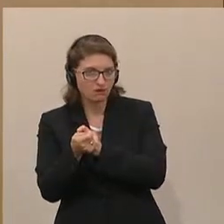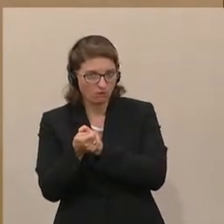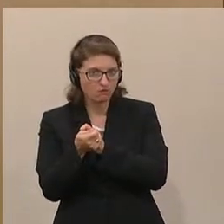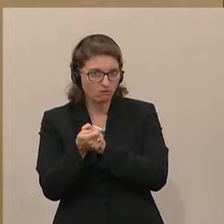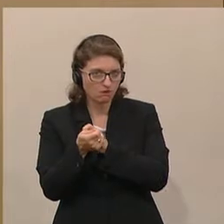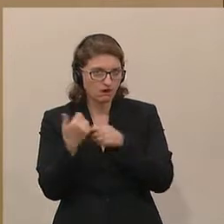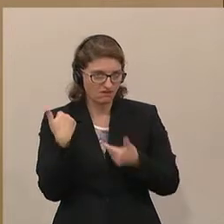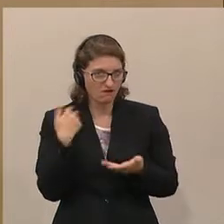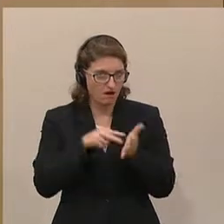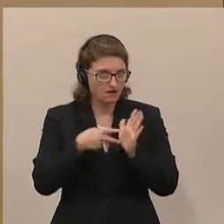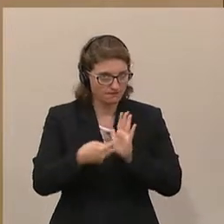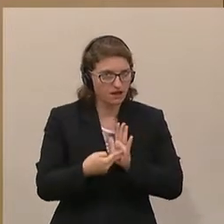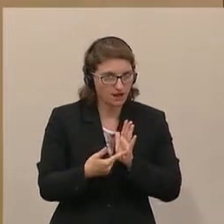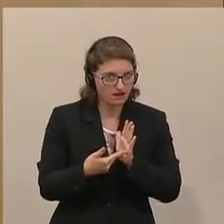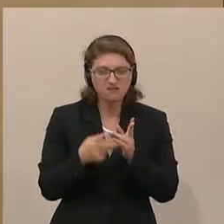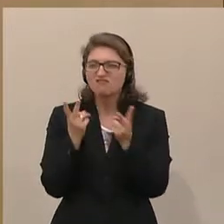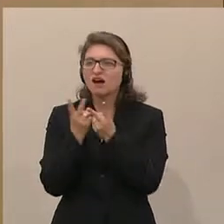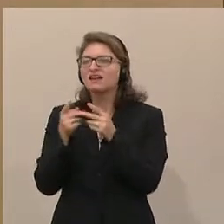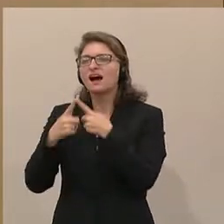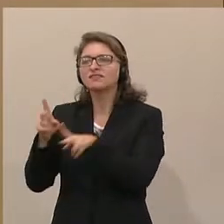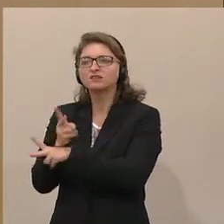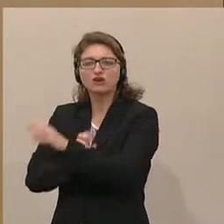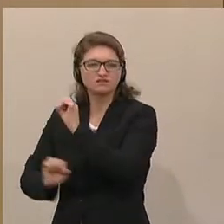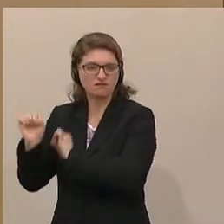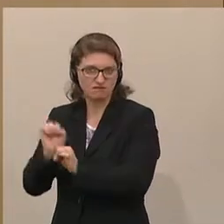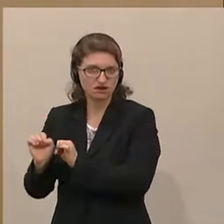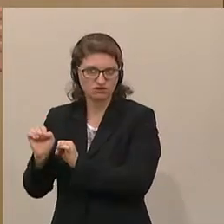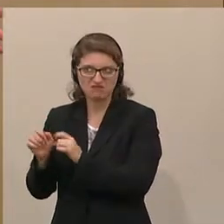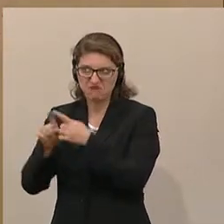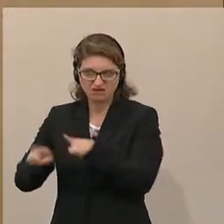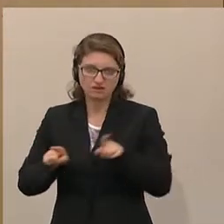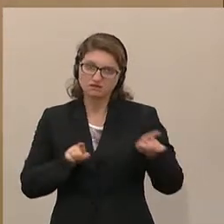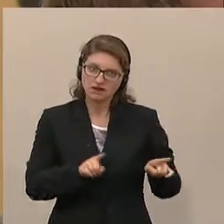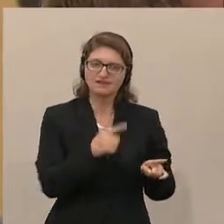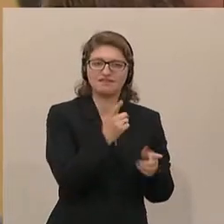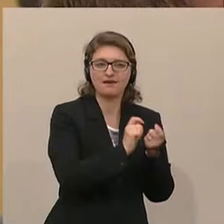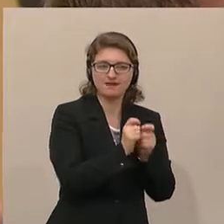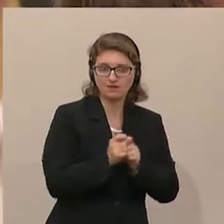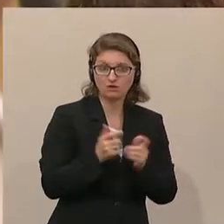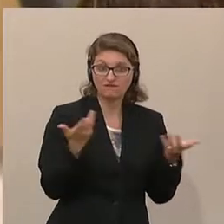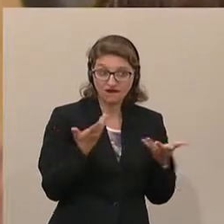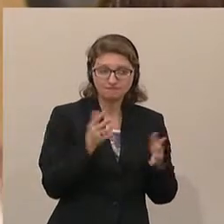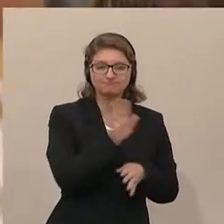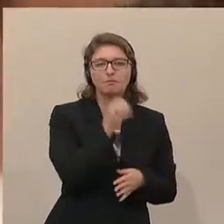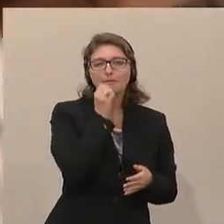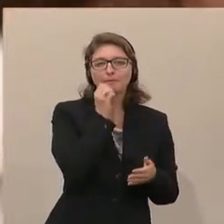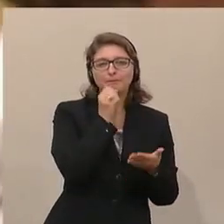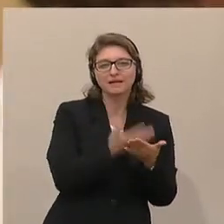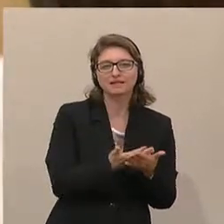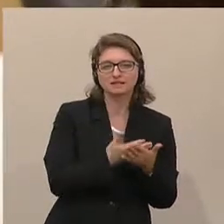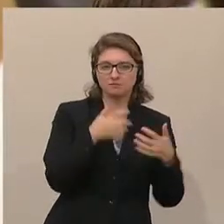WKStA vorgesehen im Vergleich zu anderen Staatsanwaltschaften. Das eine, die Berichtspflicht wurde